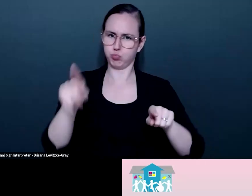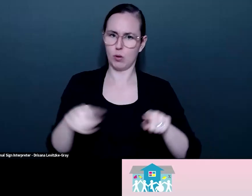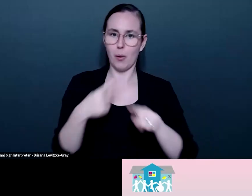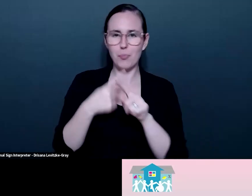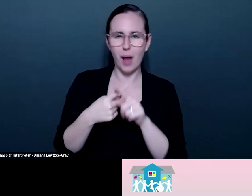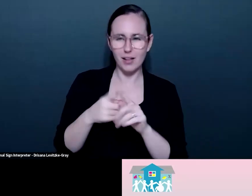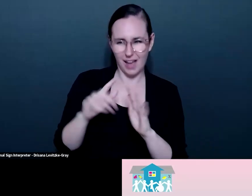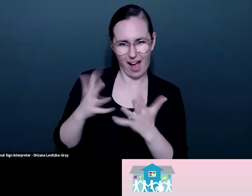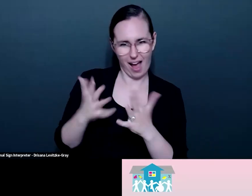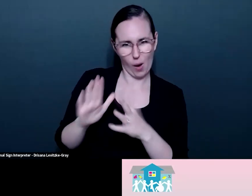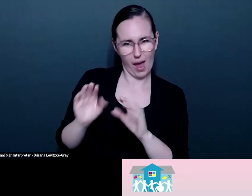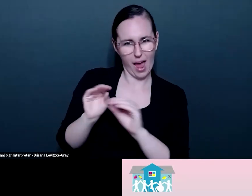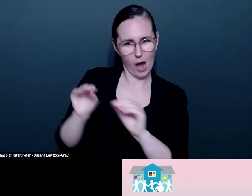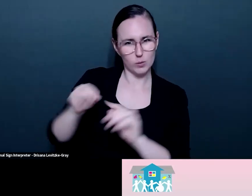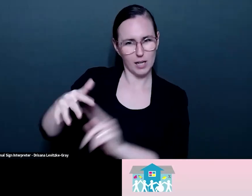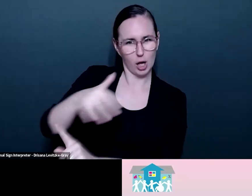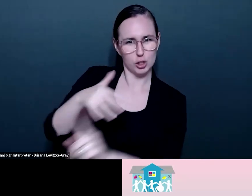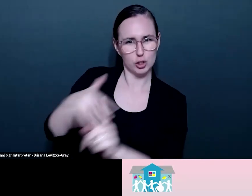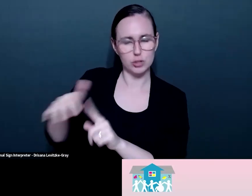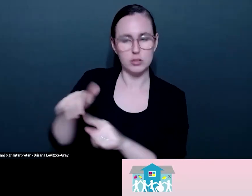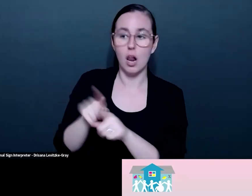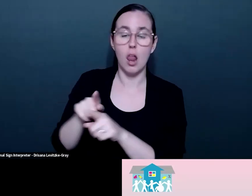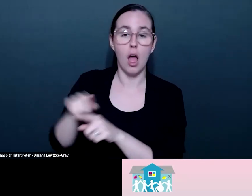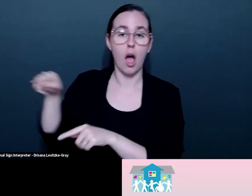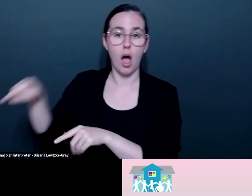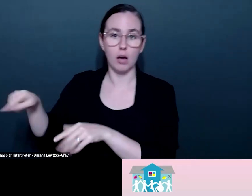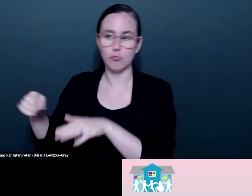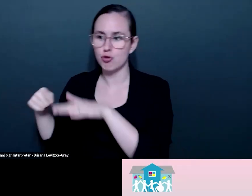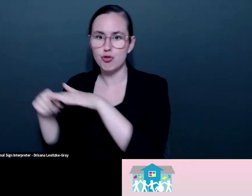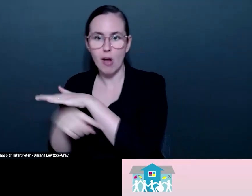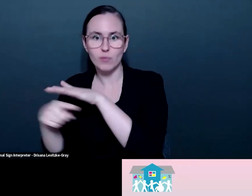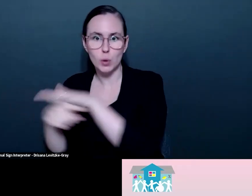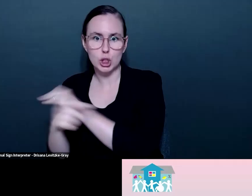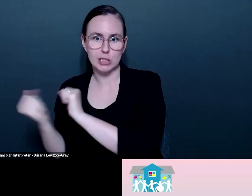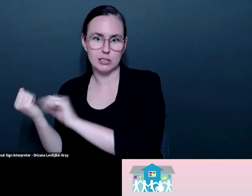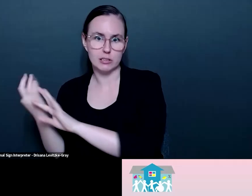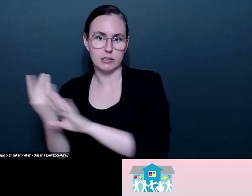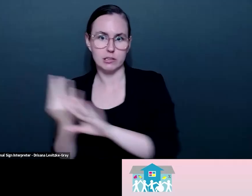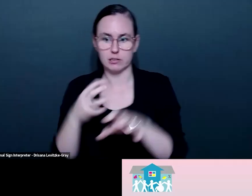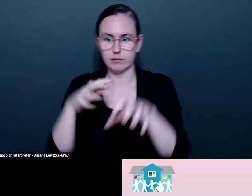aussi dans quelques autres pays de base humanitaire qu'on peut faire ceci.